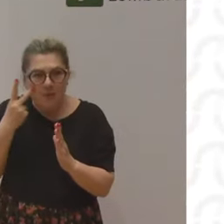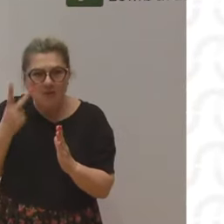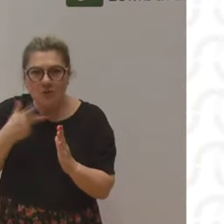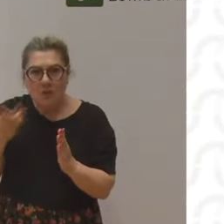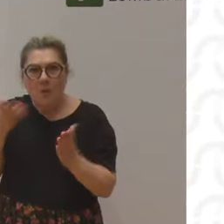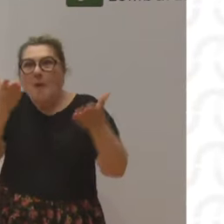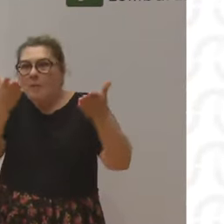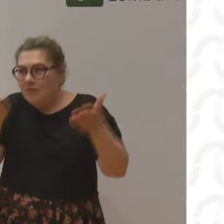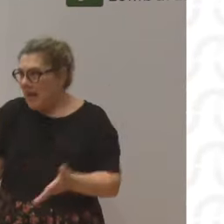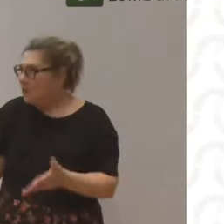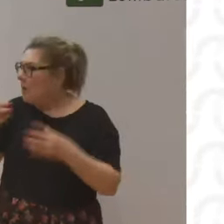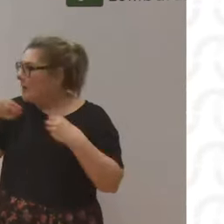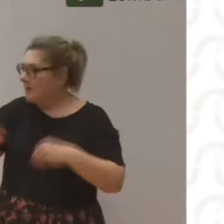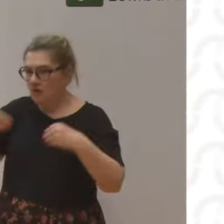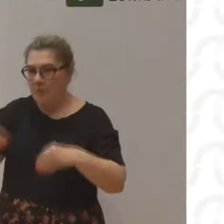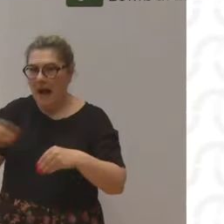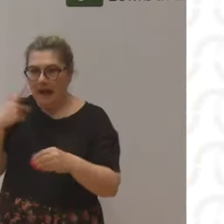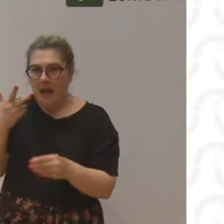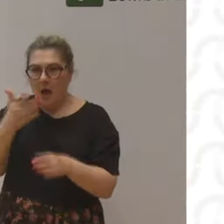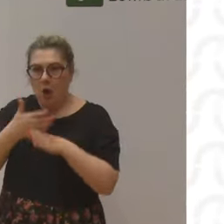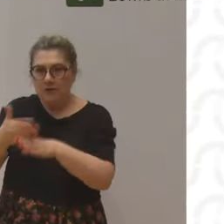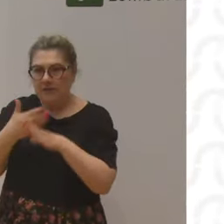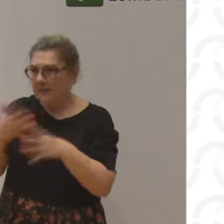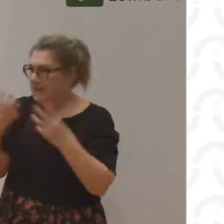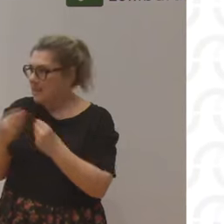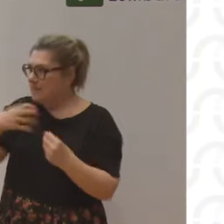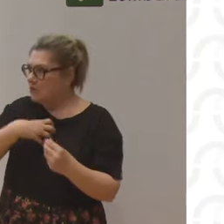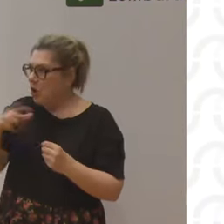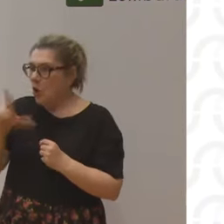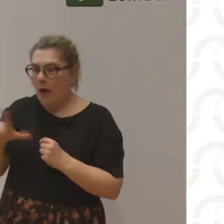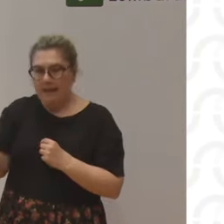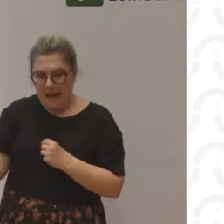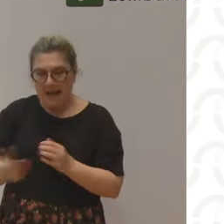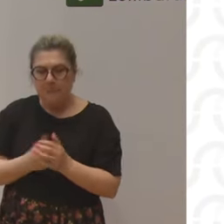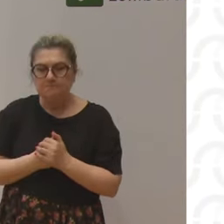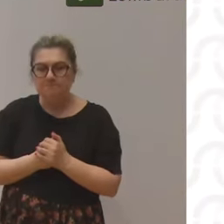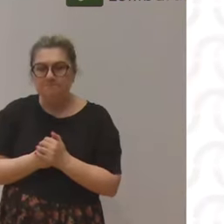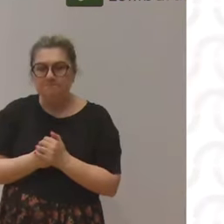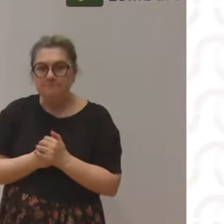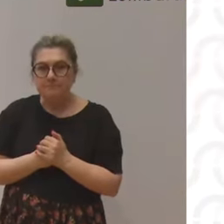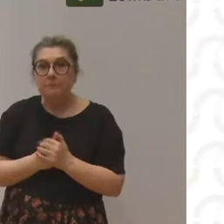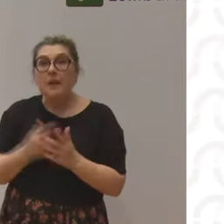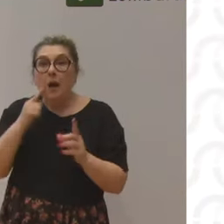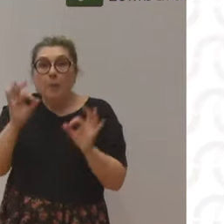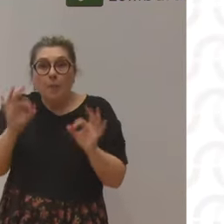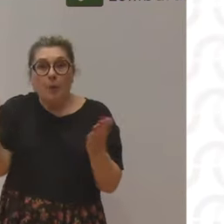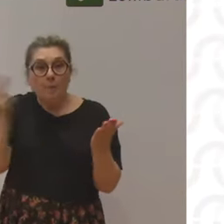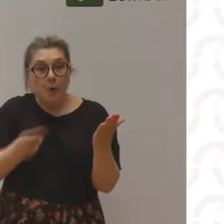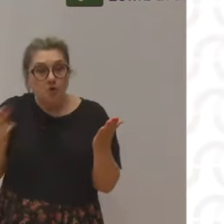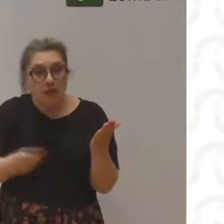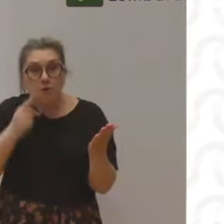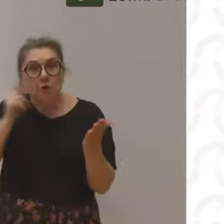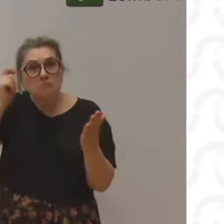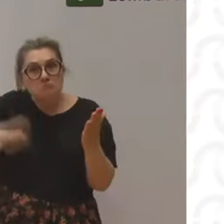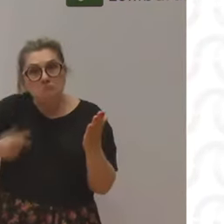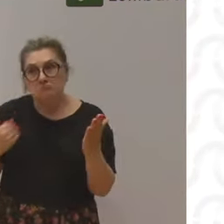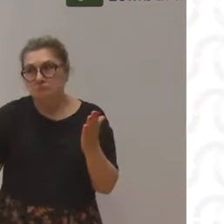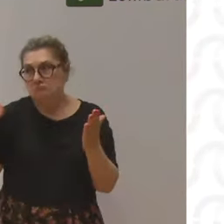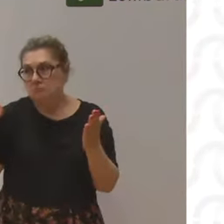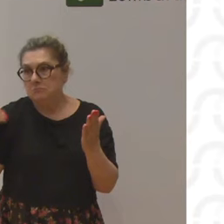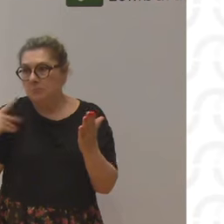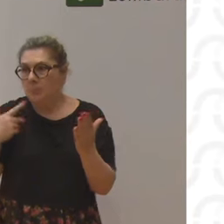a partecipare e a condividere con l'assessore Locatelli. E in questo senso è stato un progetto che è partito tanto sulle